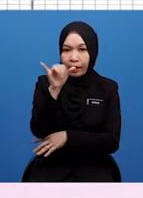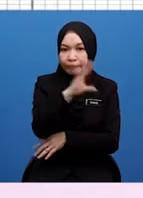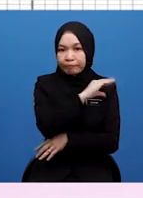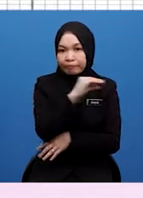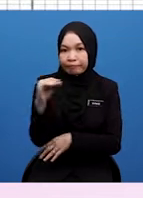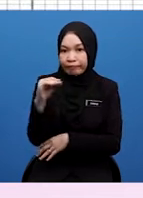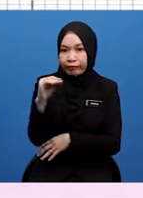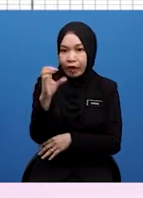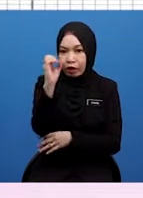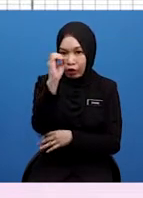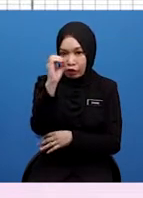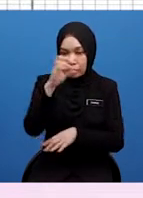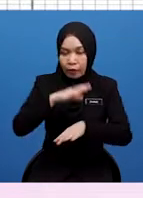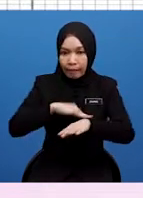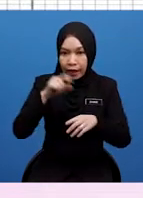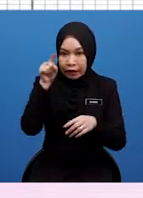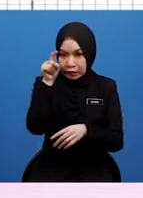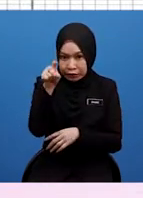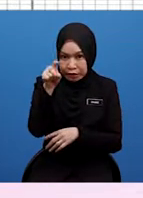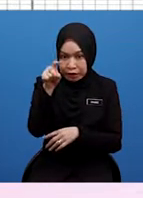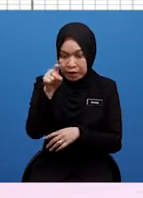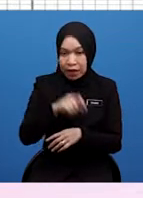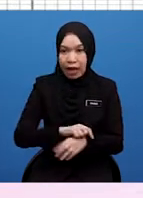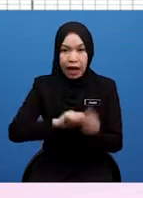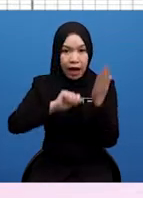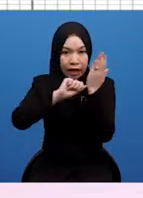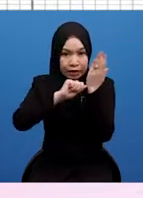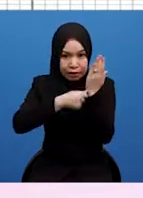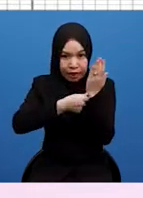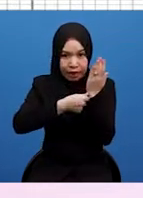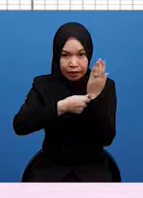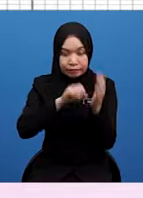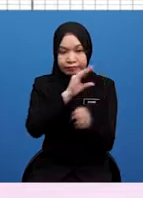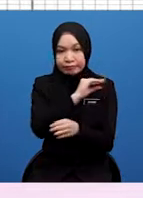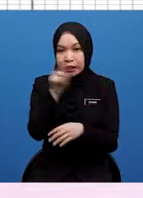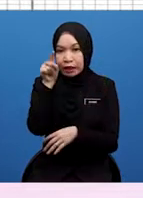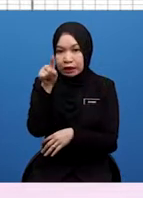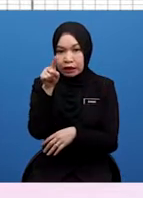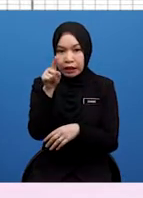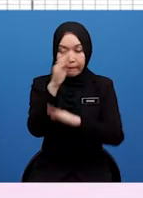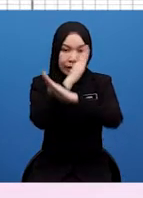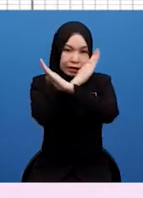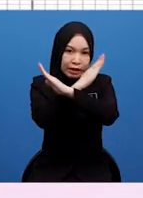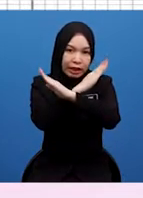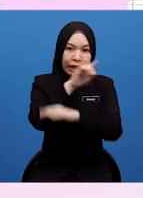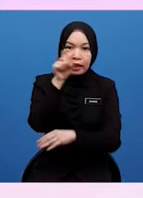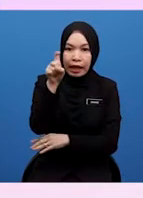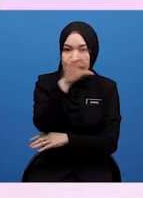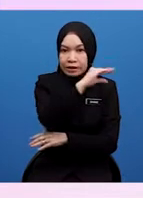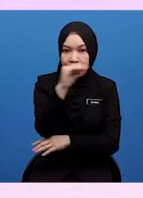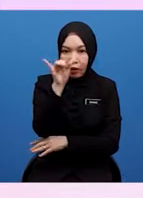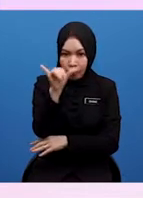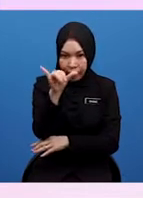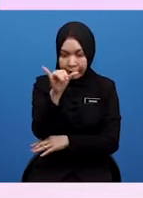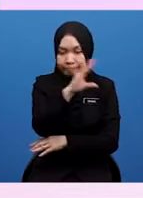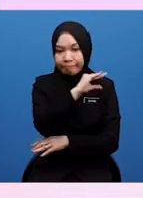label kosong pada titik origin bagi kedua-dua titik persilangan X dan Y. Dan akhir